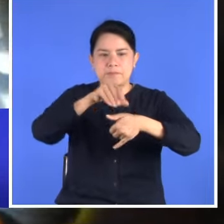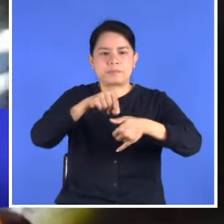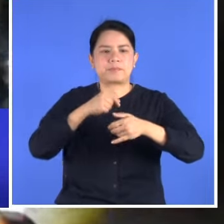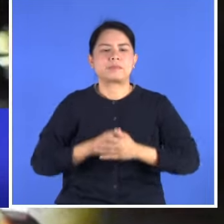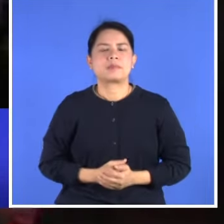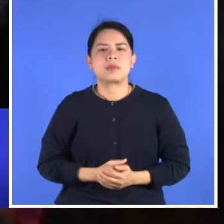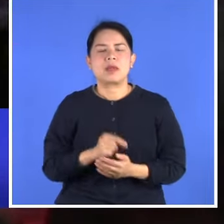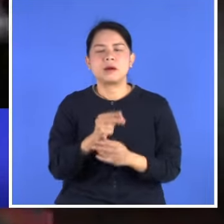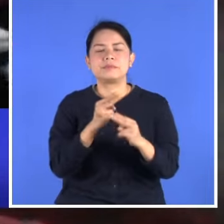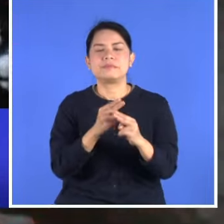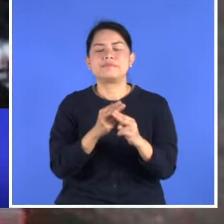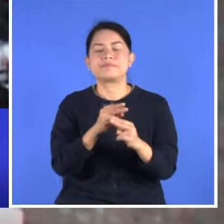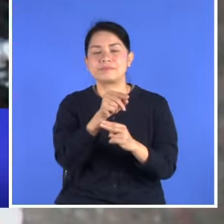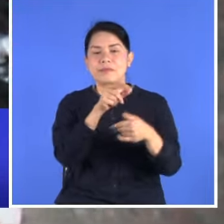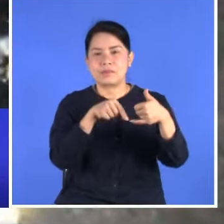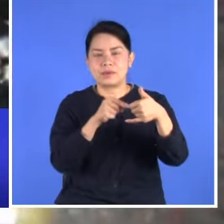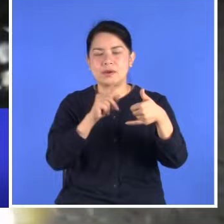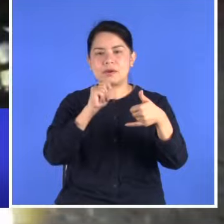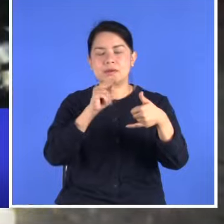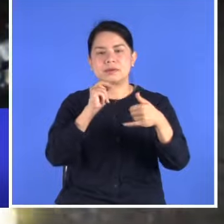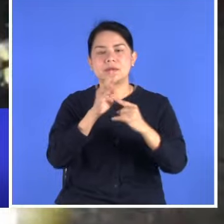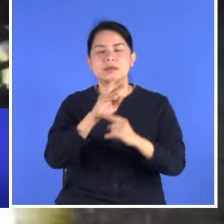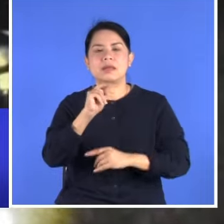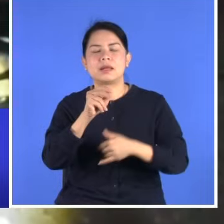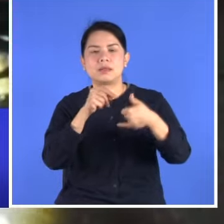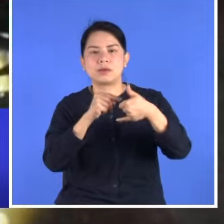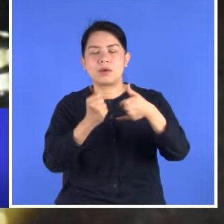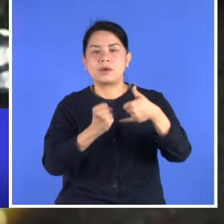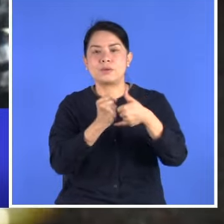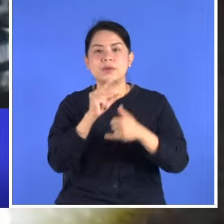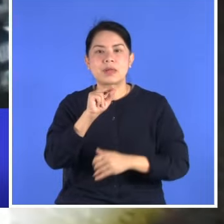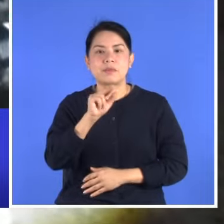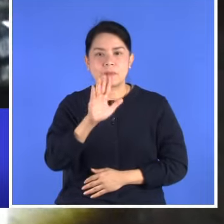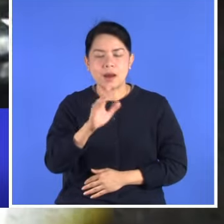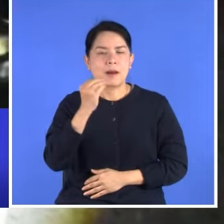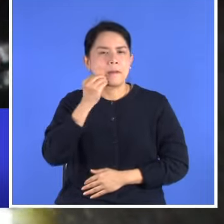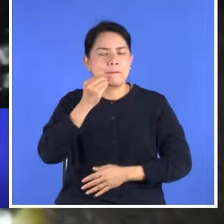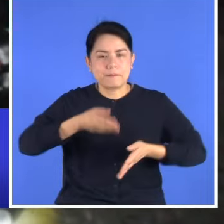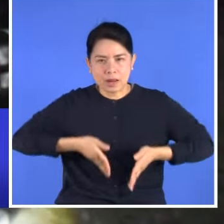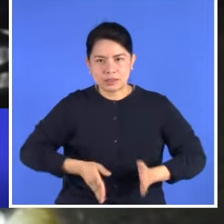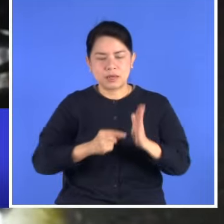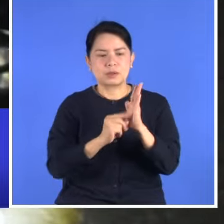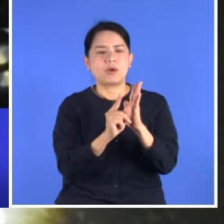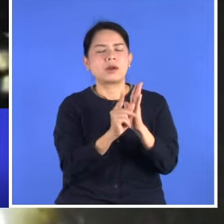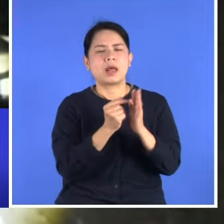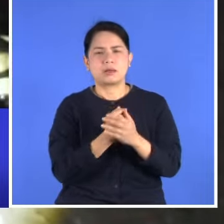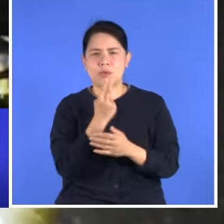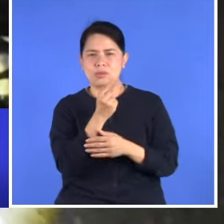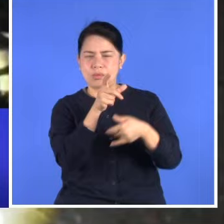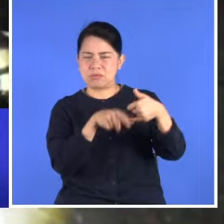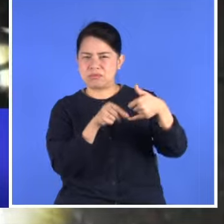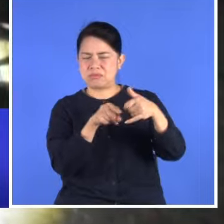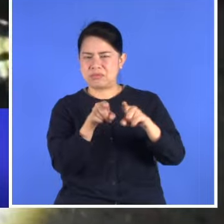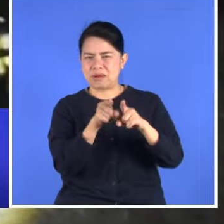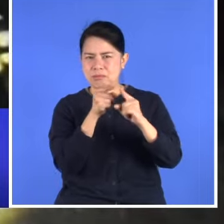ชื่อคือนายธนันอายุ35ปีเป็นชาวจังหวัดขอนแก่นอยู่ในสภาพนี่เมาด้วยเอาหน่วยกู้ภัยก็มาทำแผลให้ก่อนนะฮะตอน